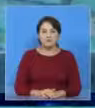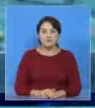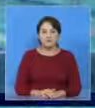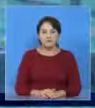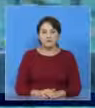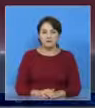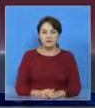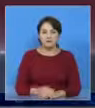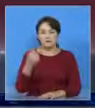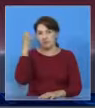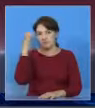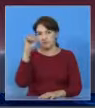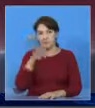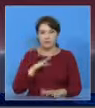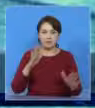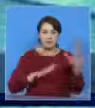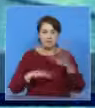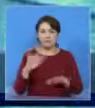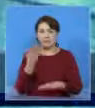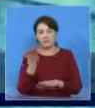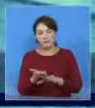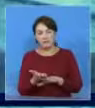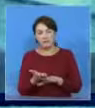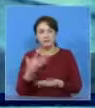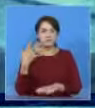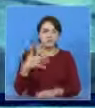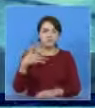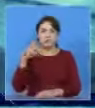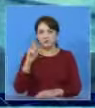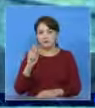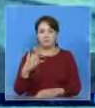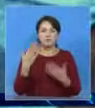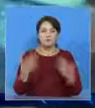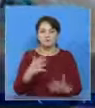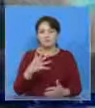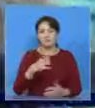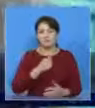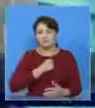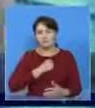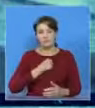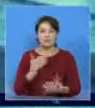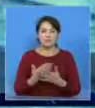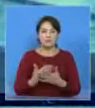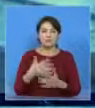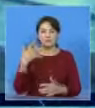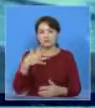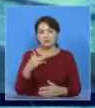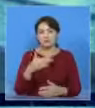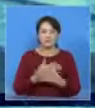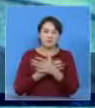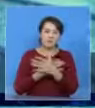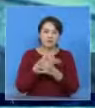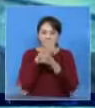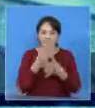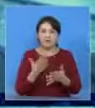Готова к победам. Я плаваю на спине 50-100. Сегодня, к сожалению, 50 баттерфляй не попало в финал. Но на